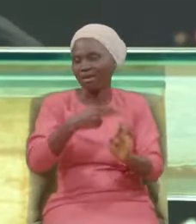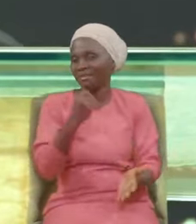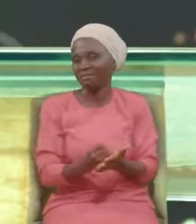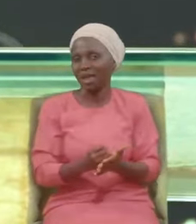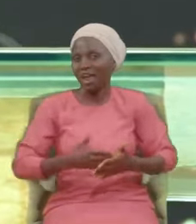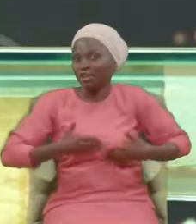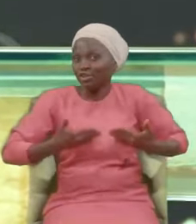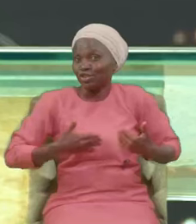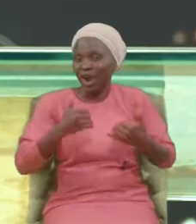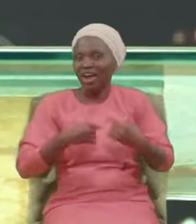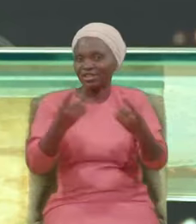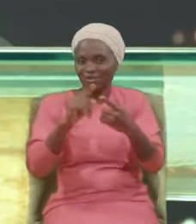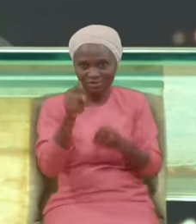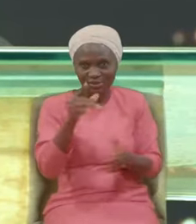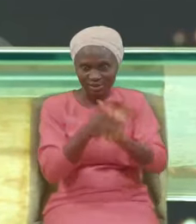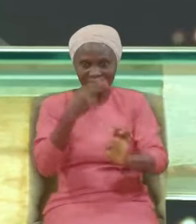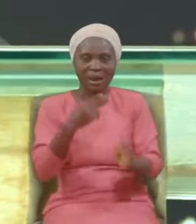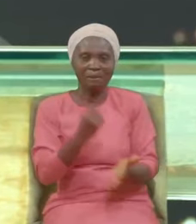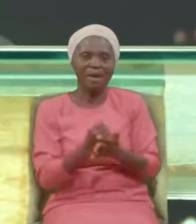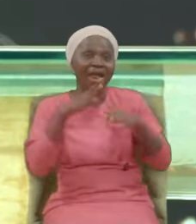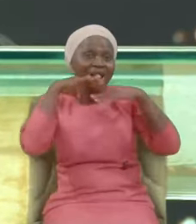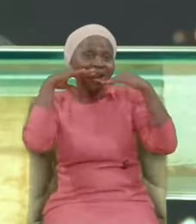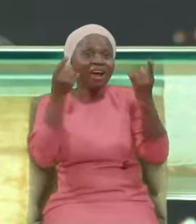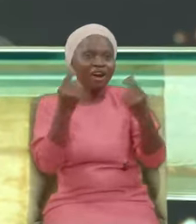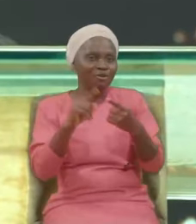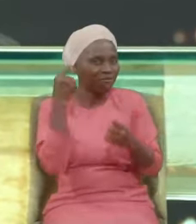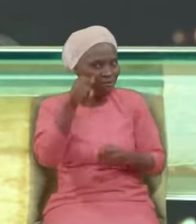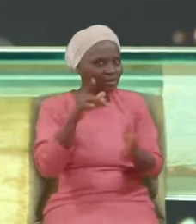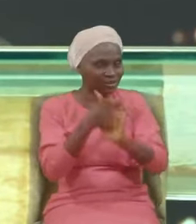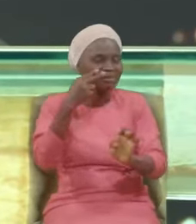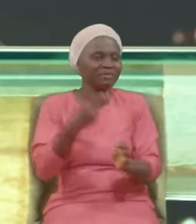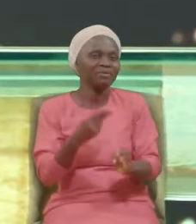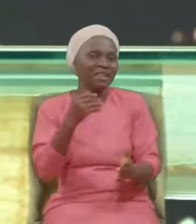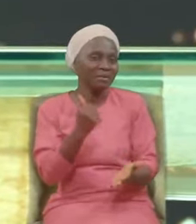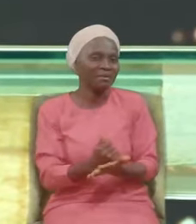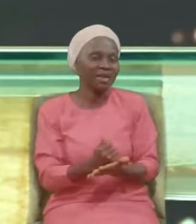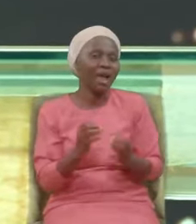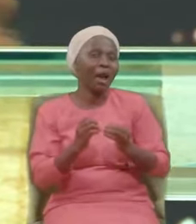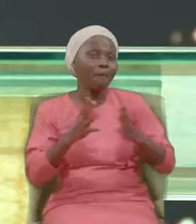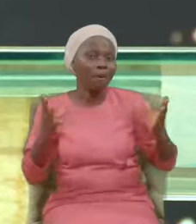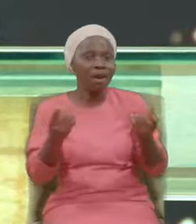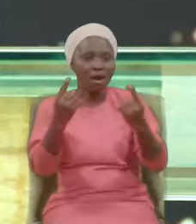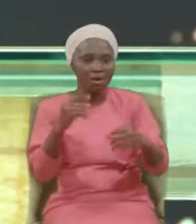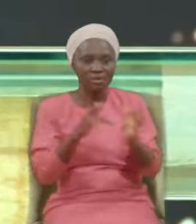La joie est venue. Le sourire est venu. L'abondance est venue.